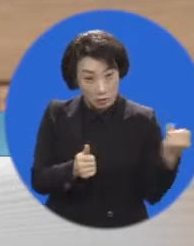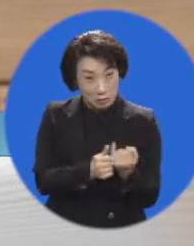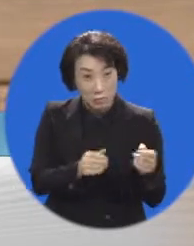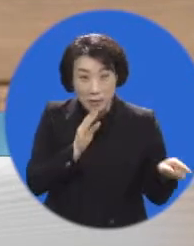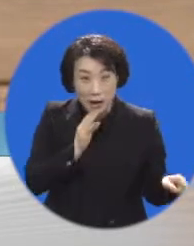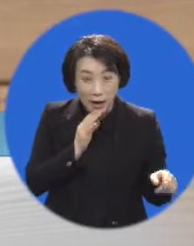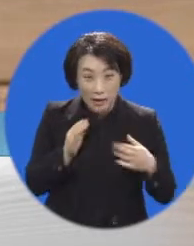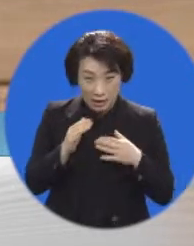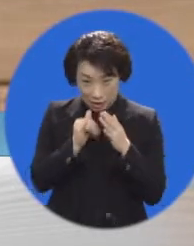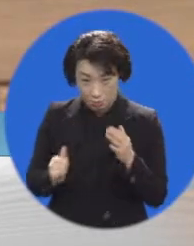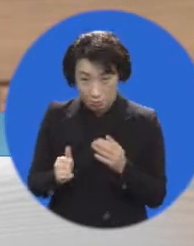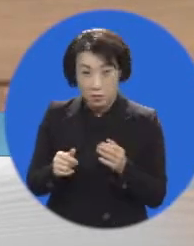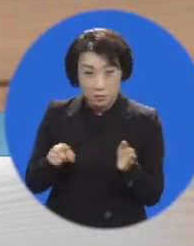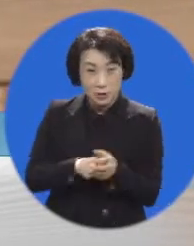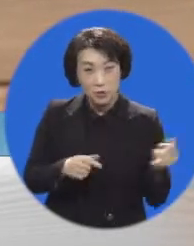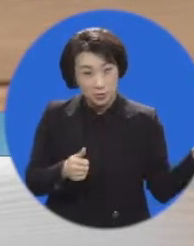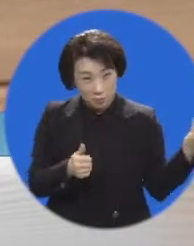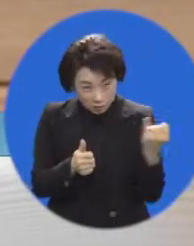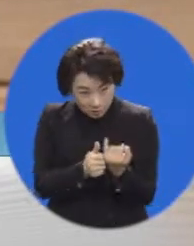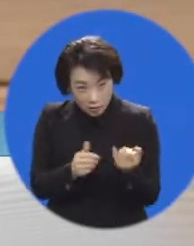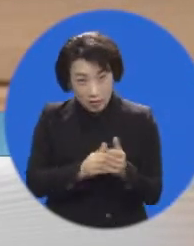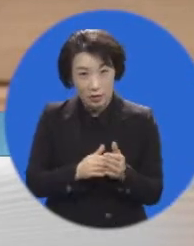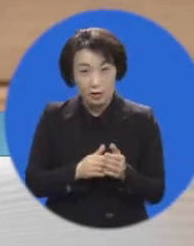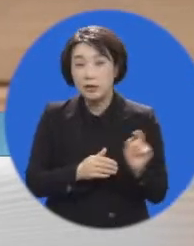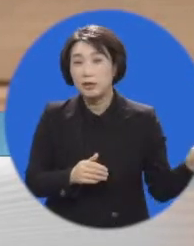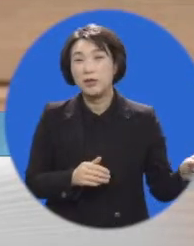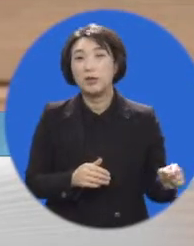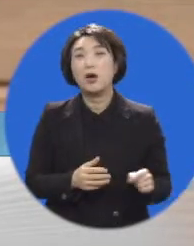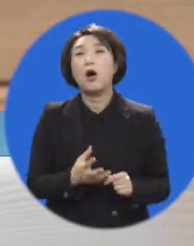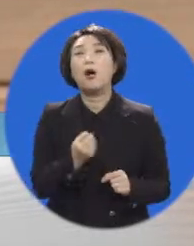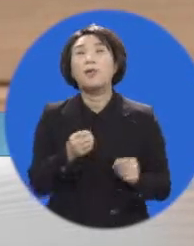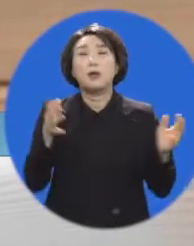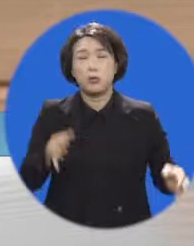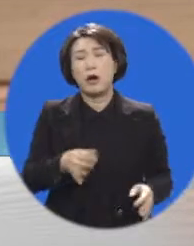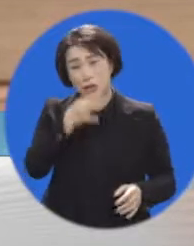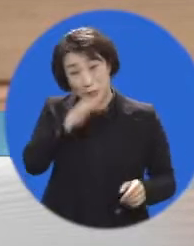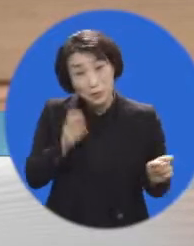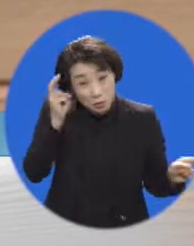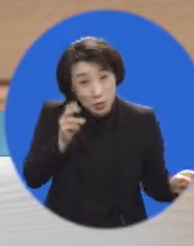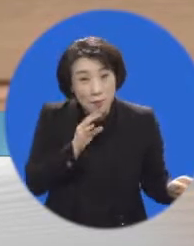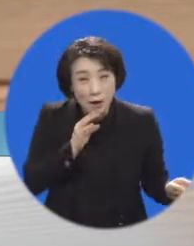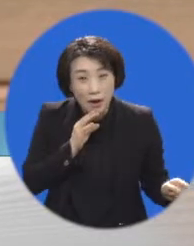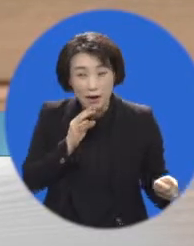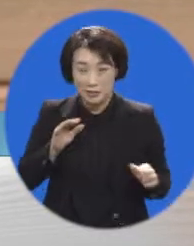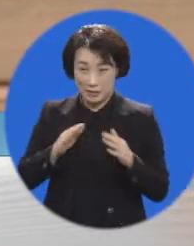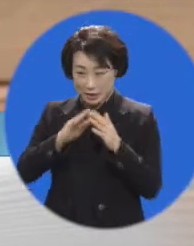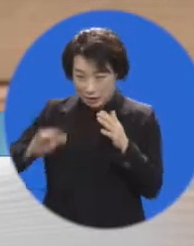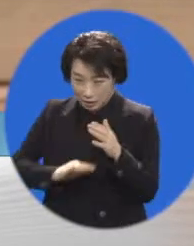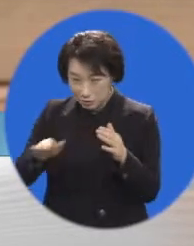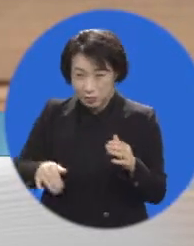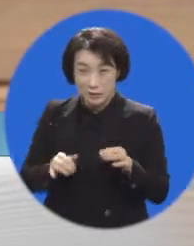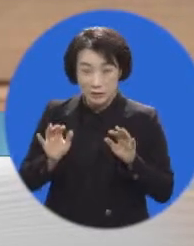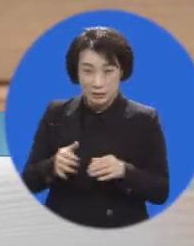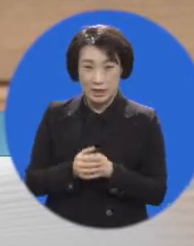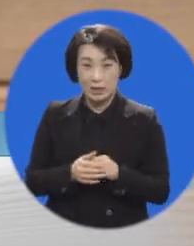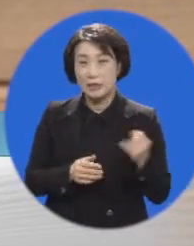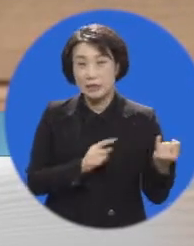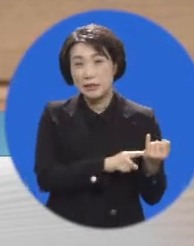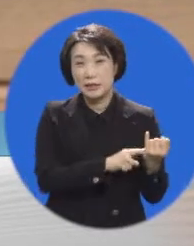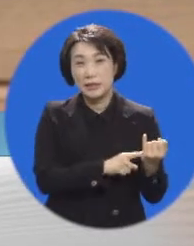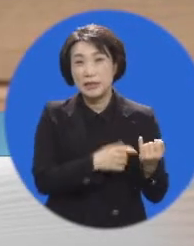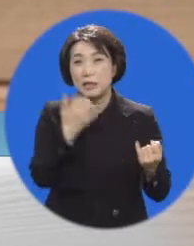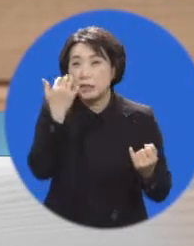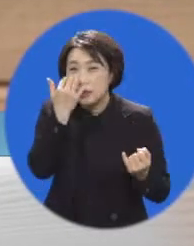우리 집 와다기가 당분간 얼마나 힘들겠는가. 어쨌든 우리 집에서 그저